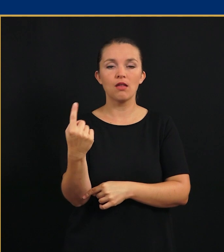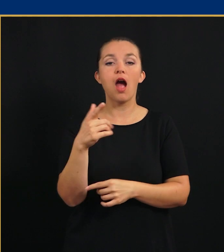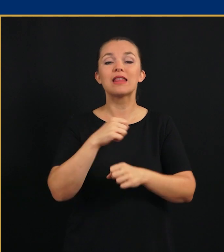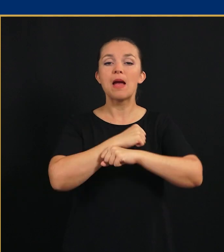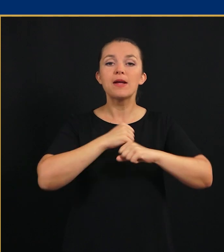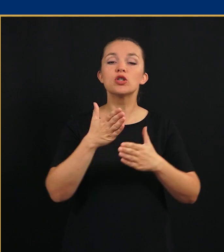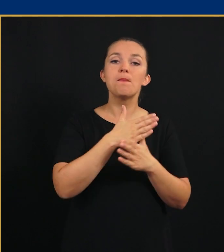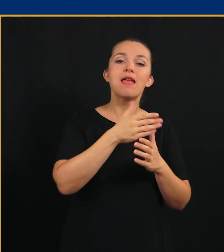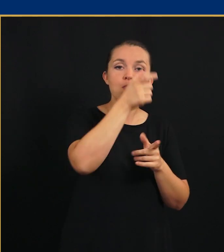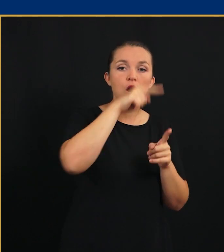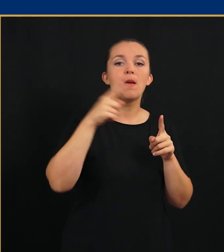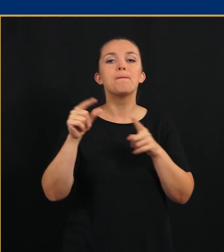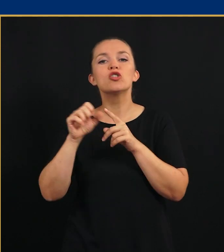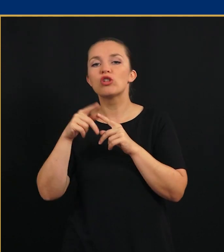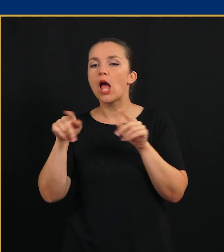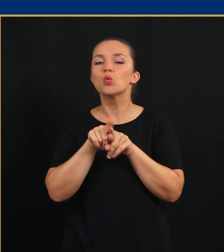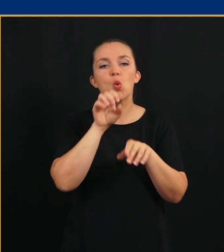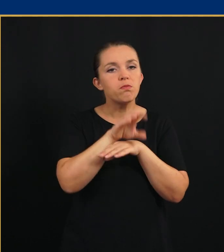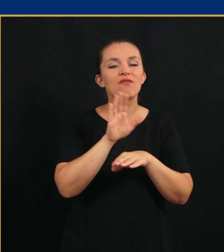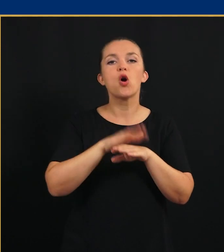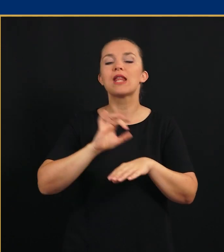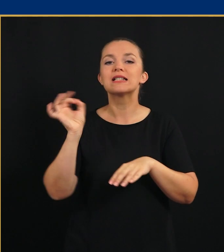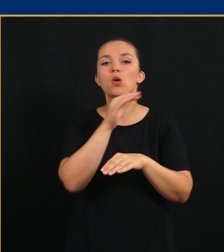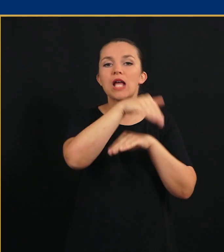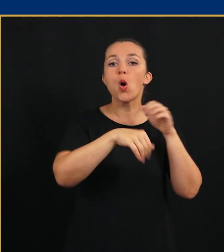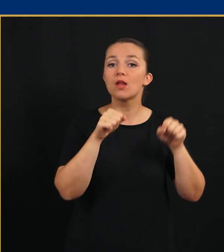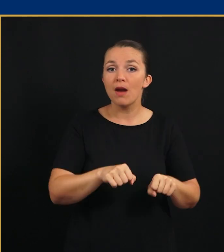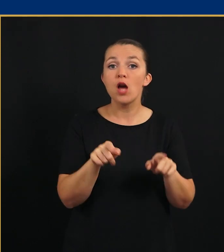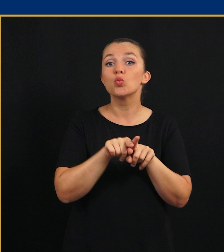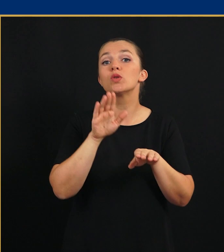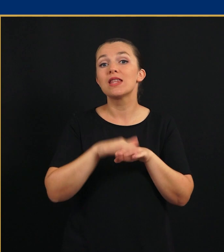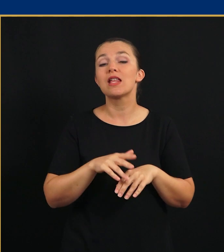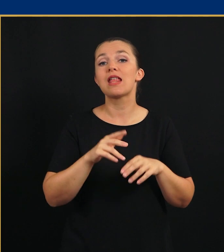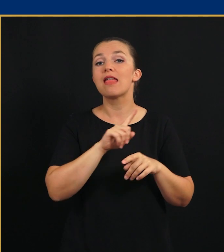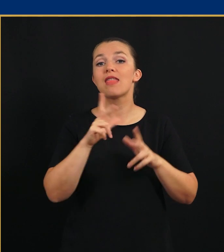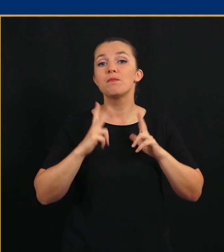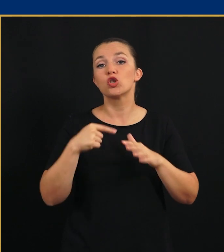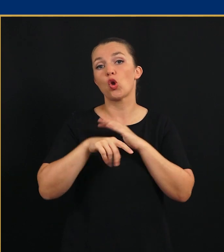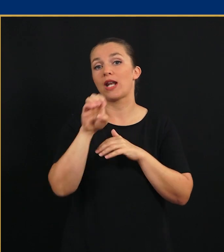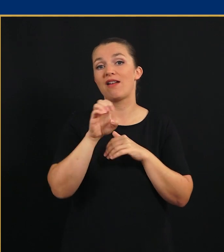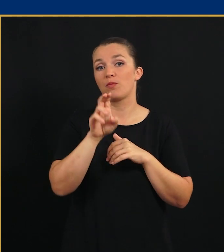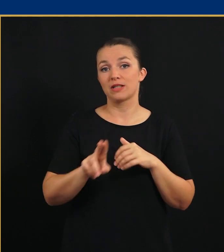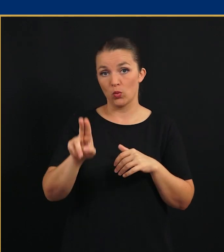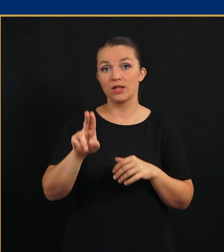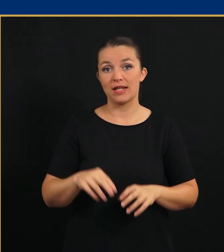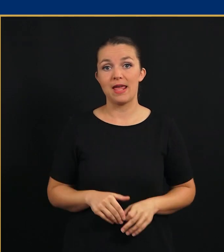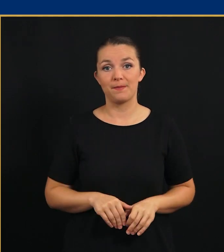Beogradom in Prištino zagotovo vplivajo na ves Zahodni Balkan in ne nazadnje tudi na nemir znotraj Evropske unije.